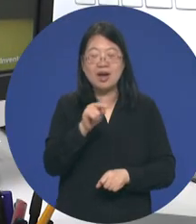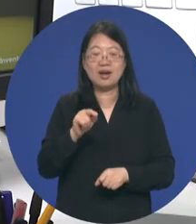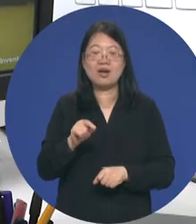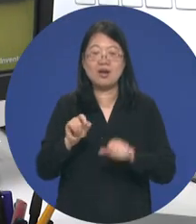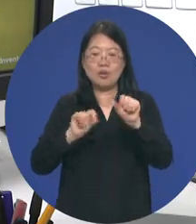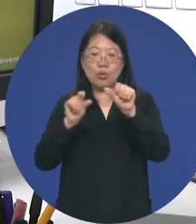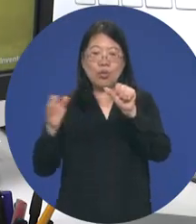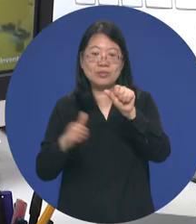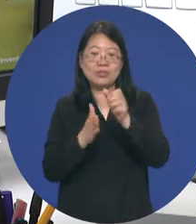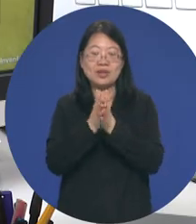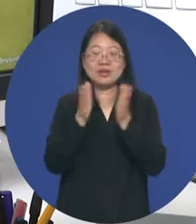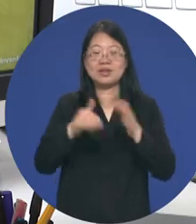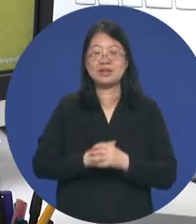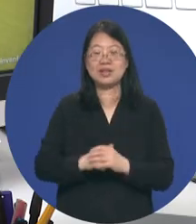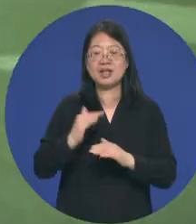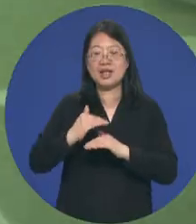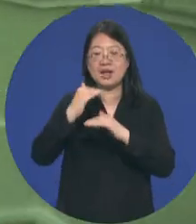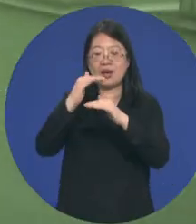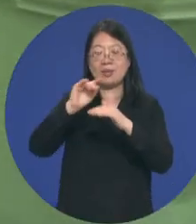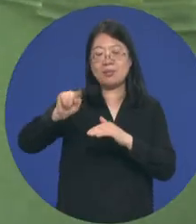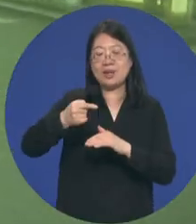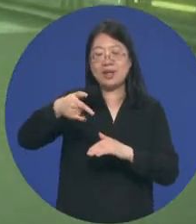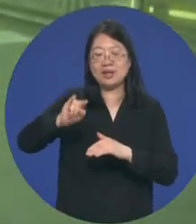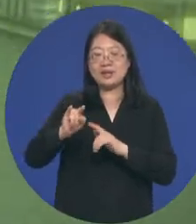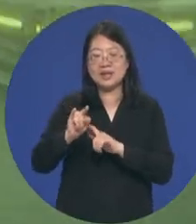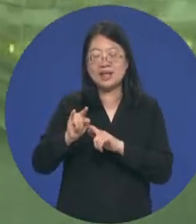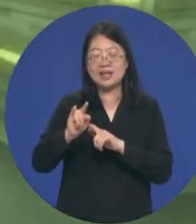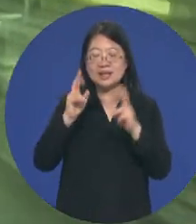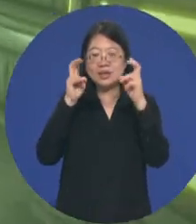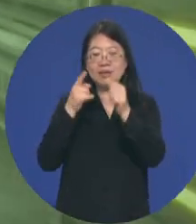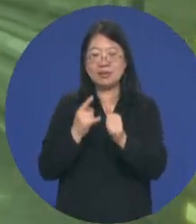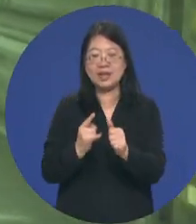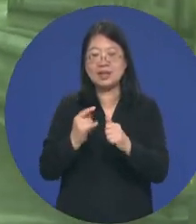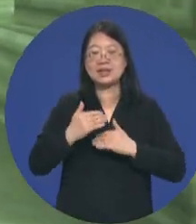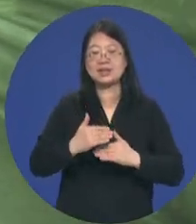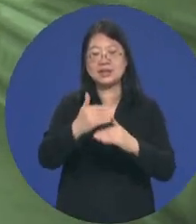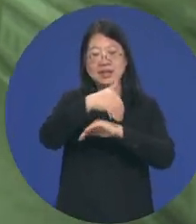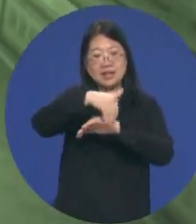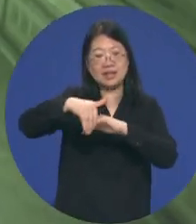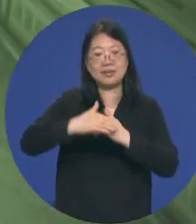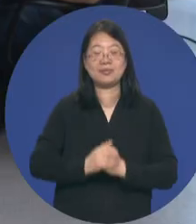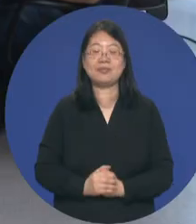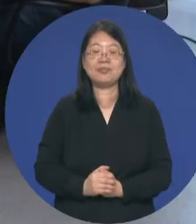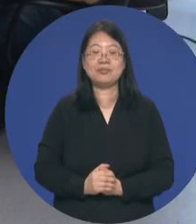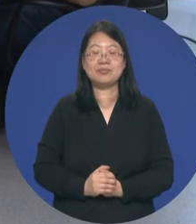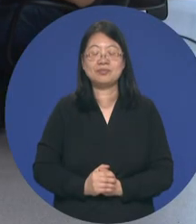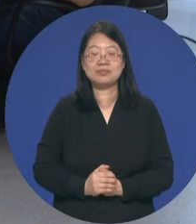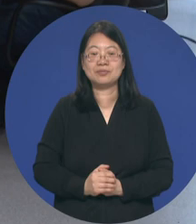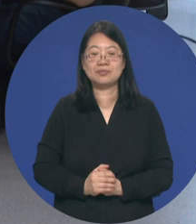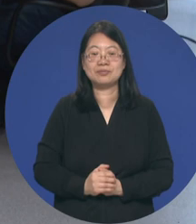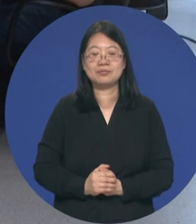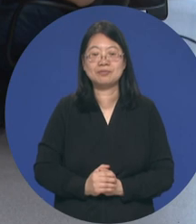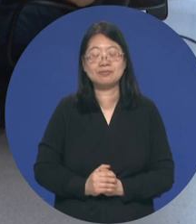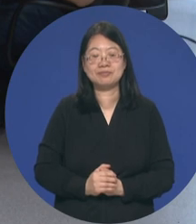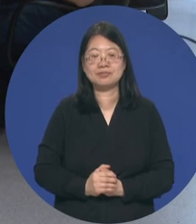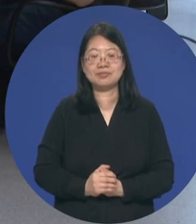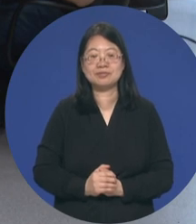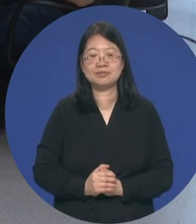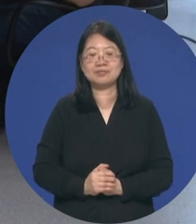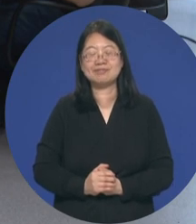달 시작되며 단계별로 총 100여개의 돈의 기업을 대상으로 진행될 예정입니다 GTV 뉴스